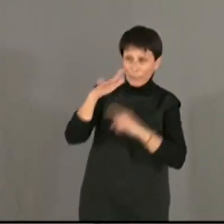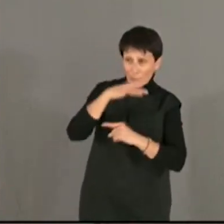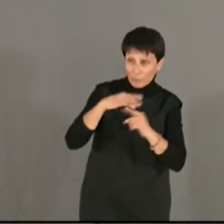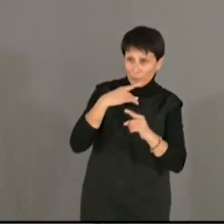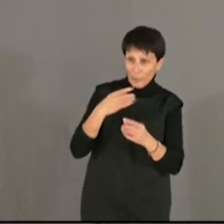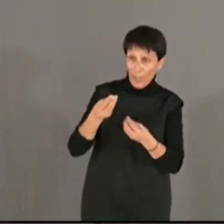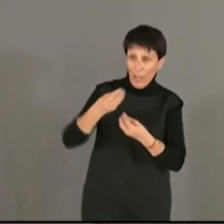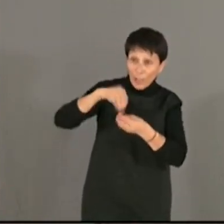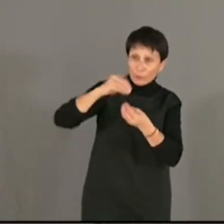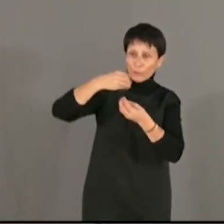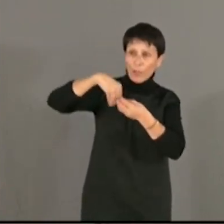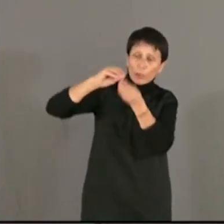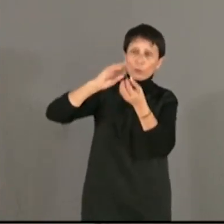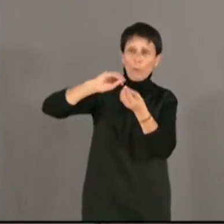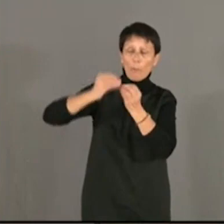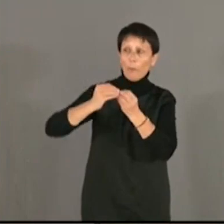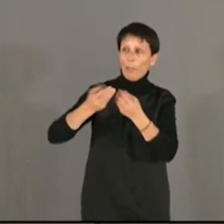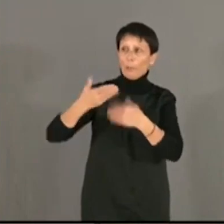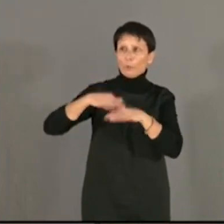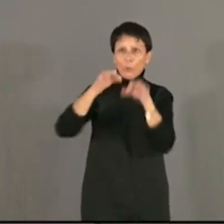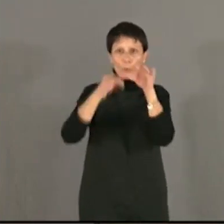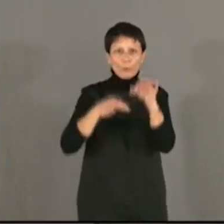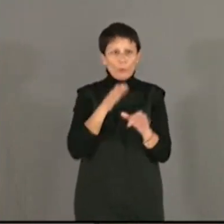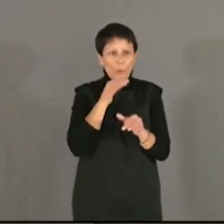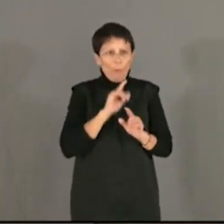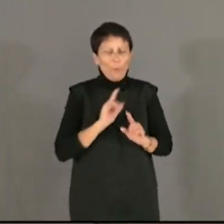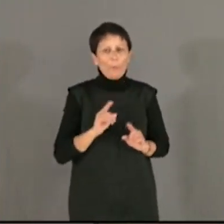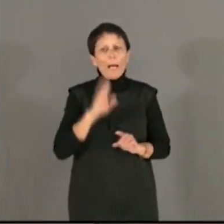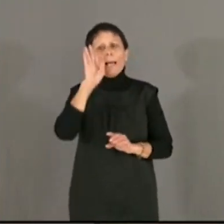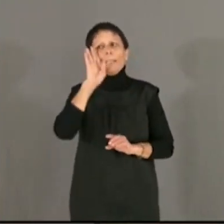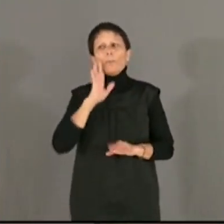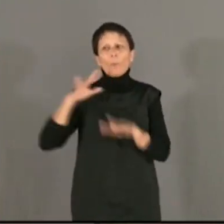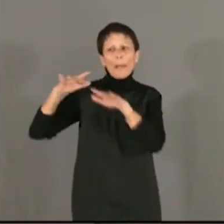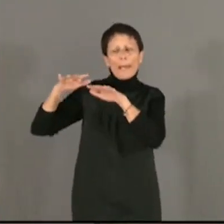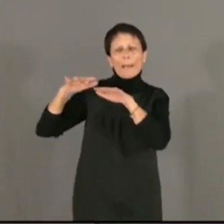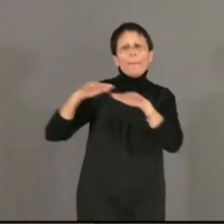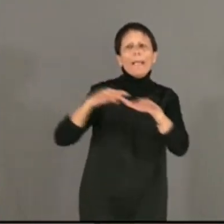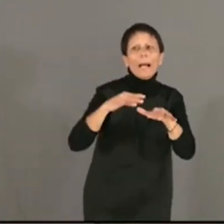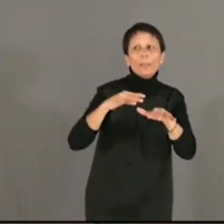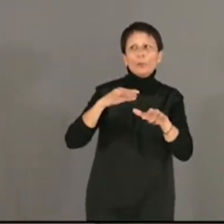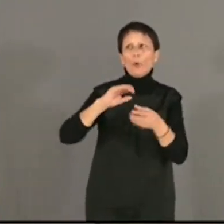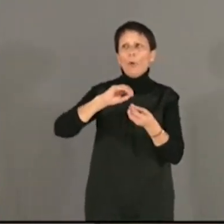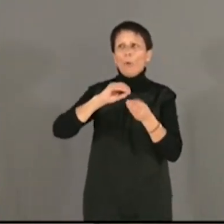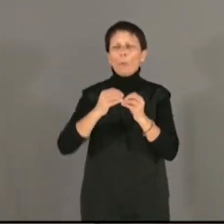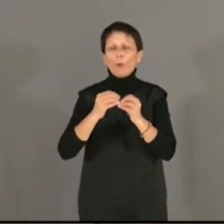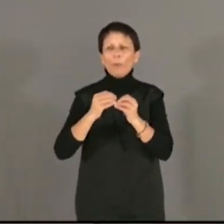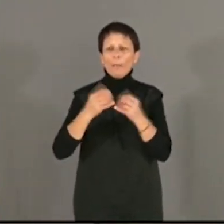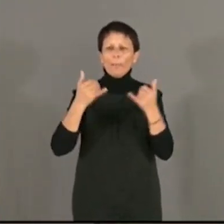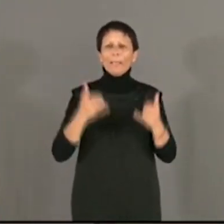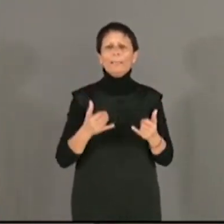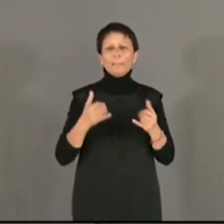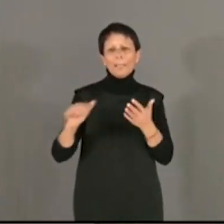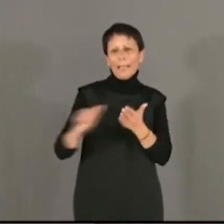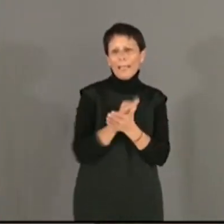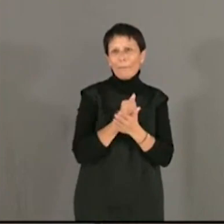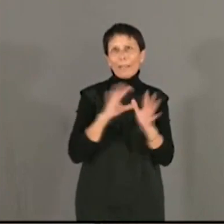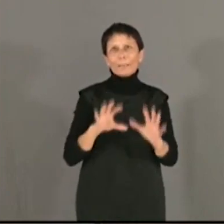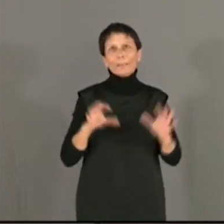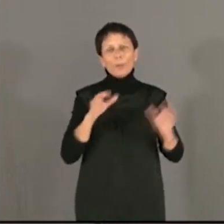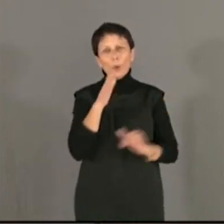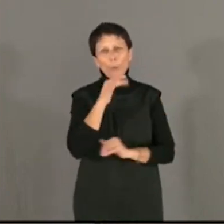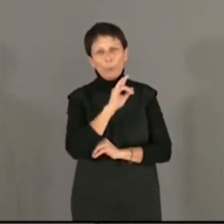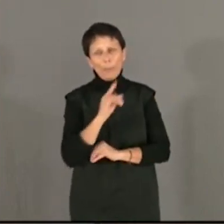donc le problème, et nous n'en sortirons jamais. Alors, le problème de l'immigration ne va pas se résoudre dans cet hémicycle, mais je vous